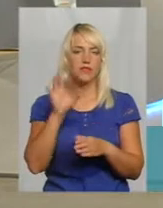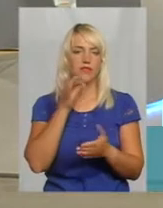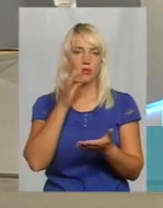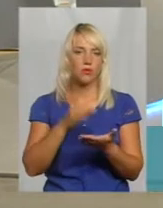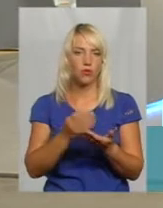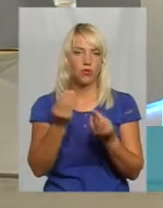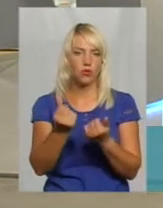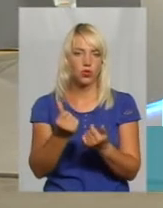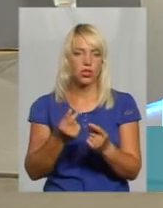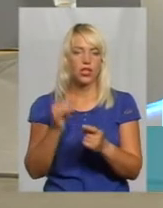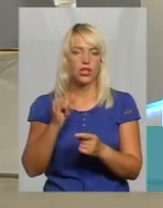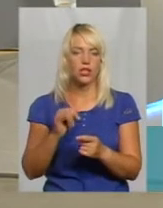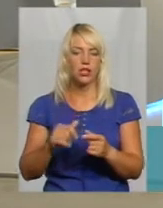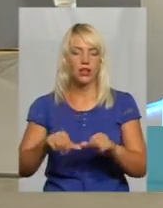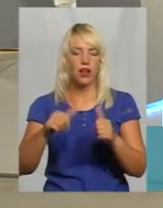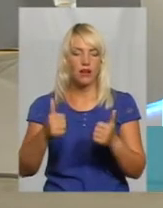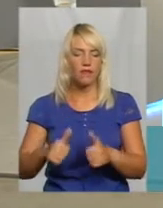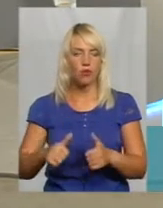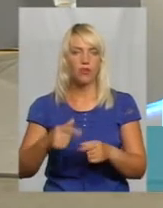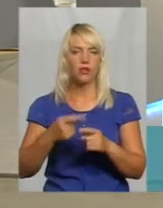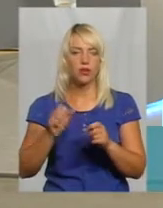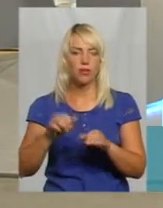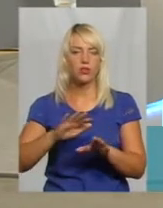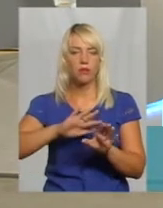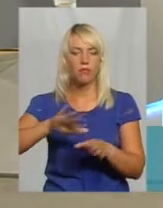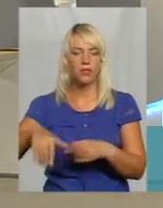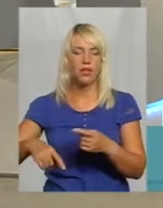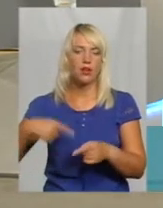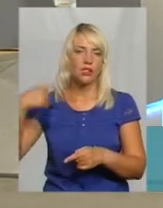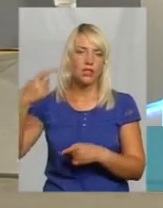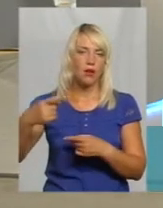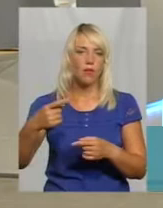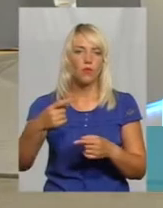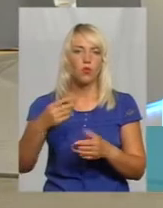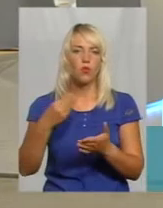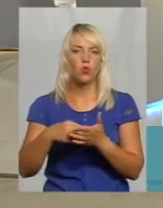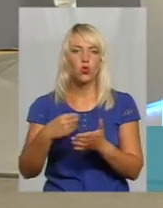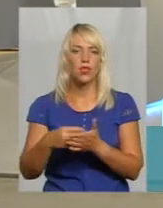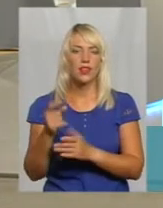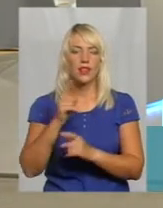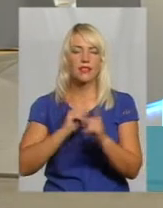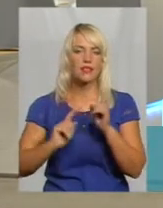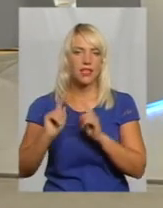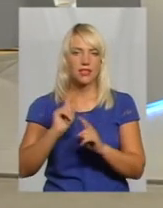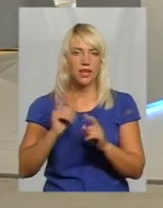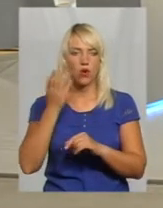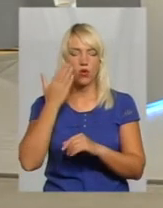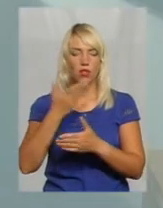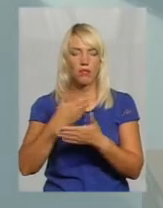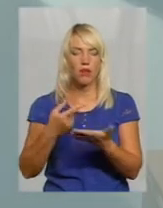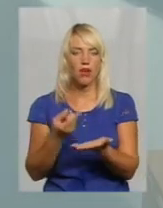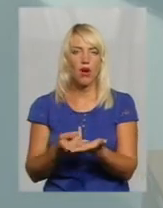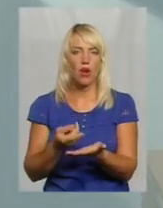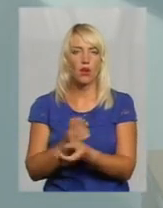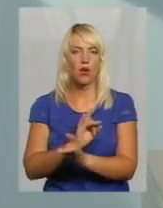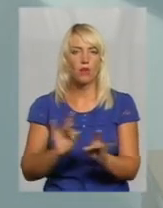це реально сформувати, ну, але вже після якоїсь наступної бюджетної сесії, коли ми аргументуємо про те,